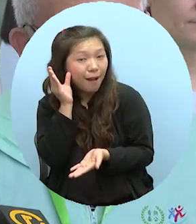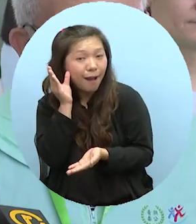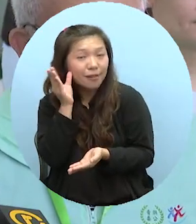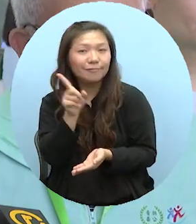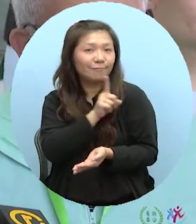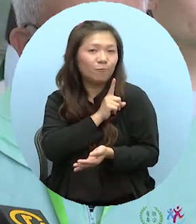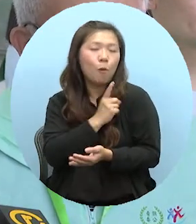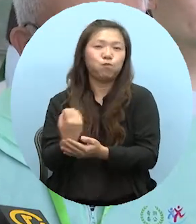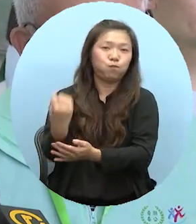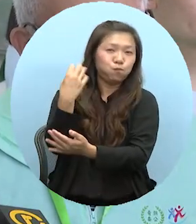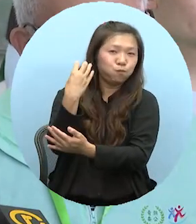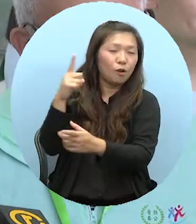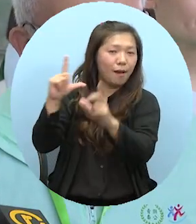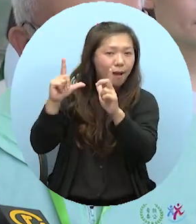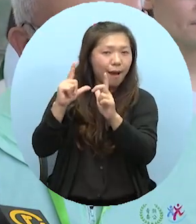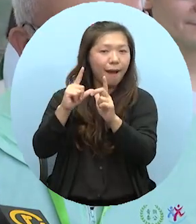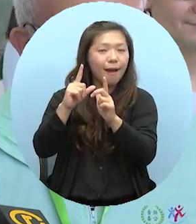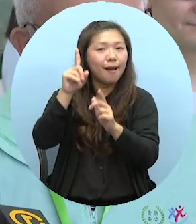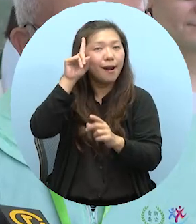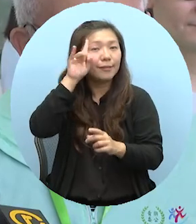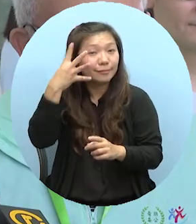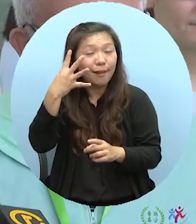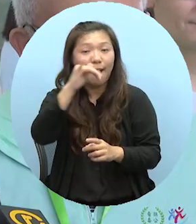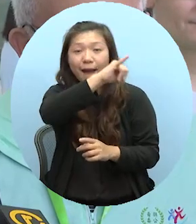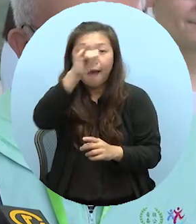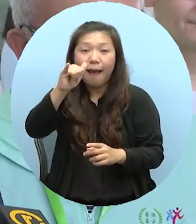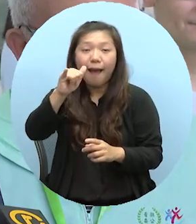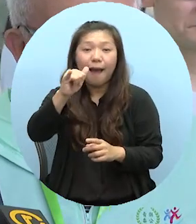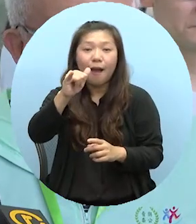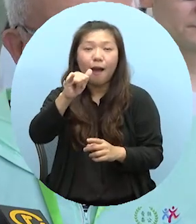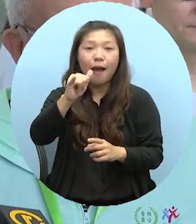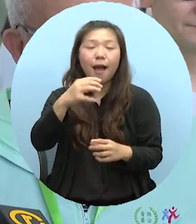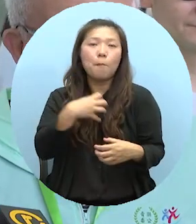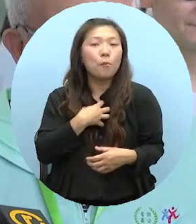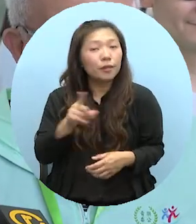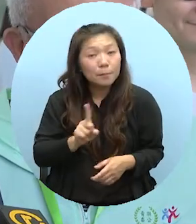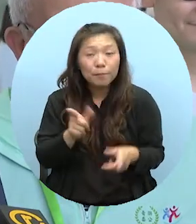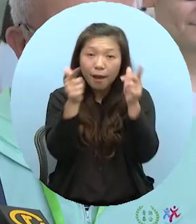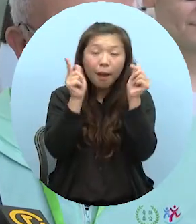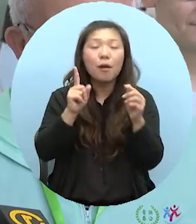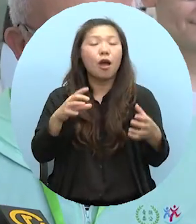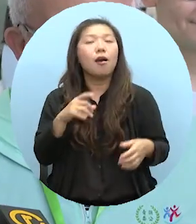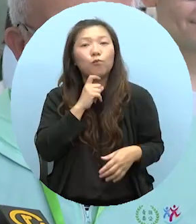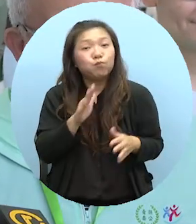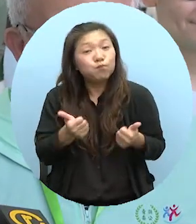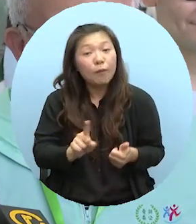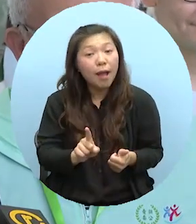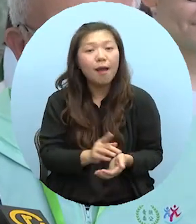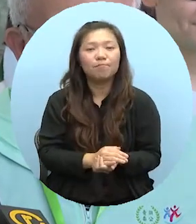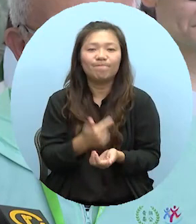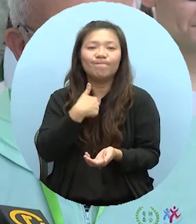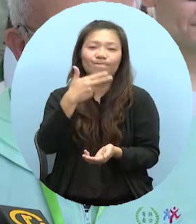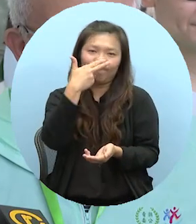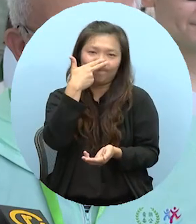自講俾我聽，佢呢幾日咧去咗之後有啲乜嘢嘅體會，有啲乜嘢嘅收穫。咁我相信